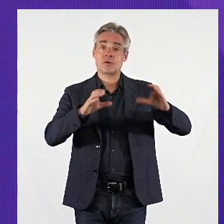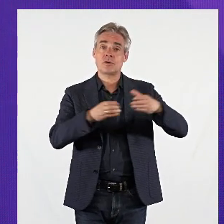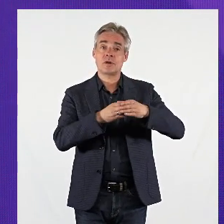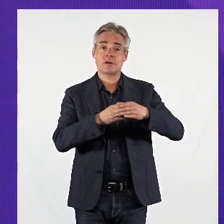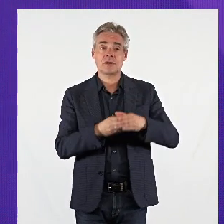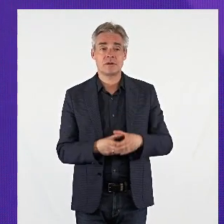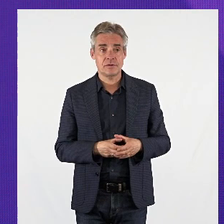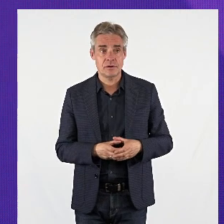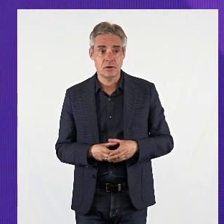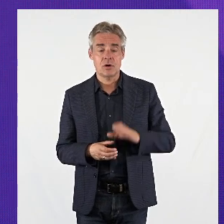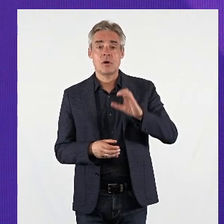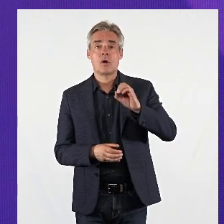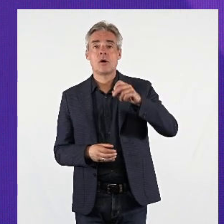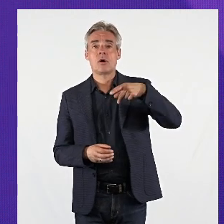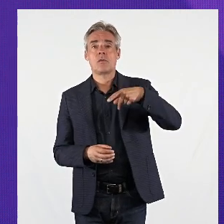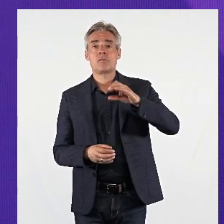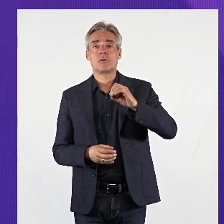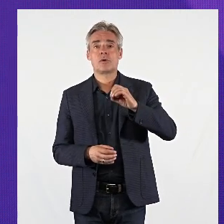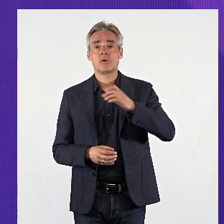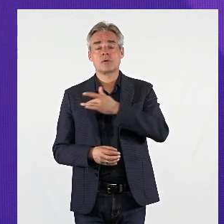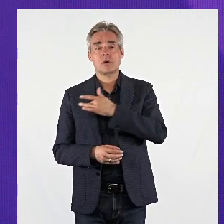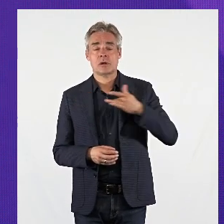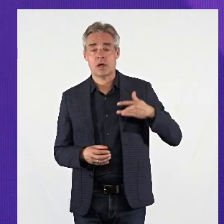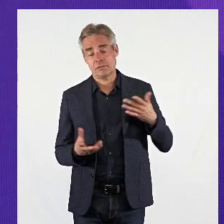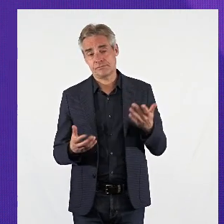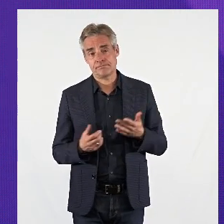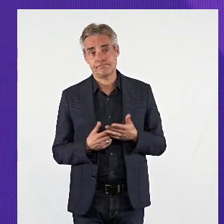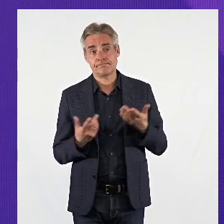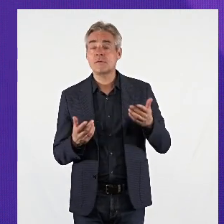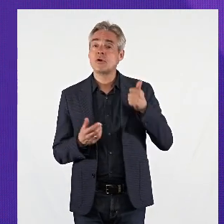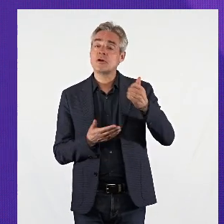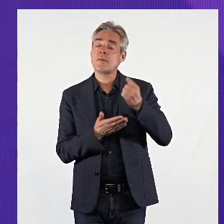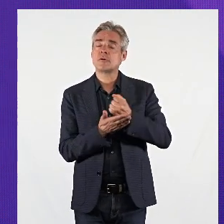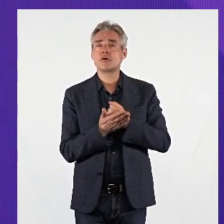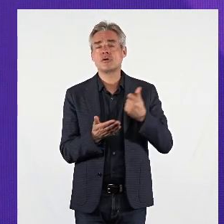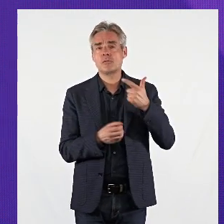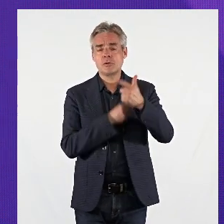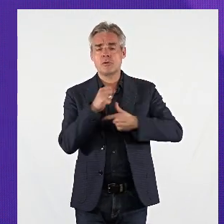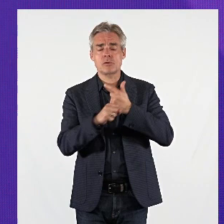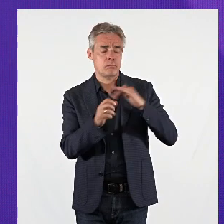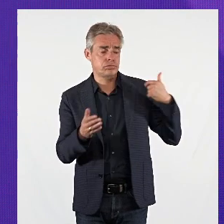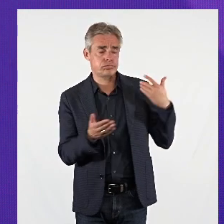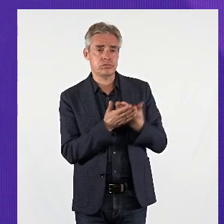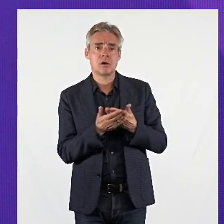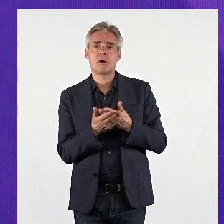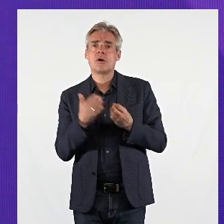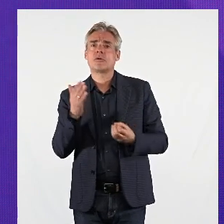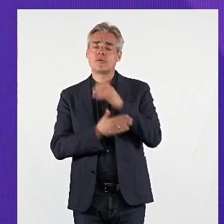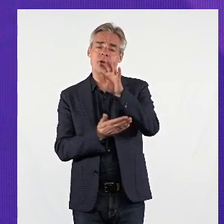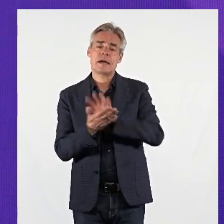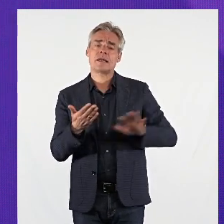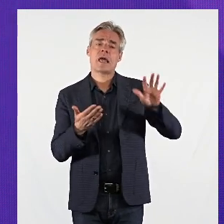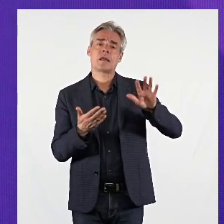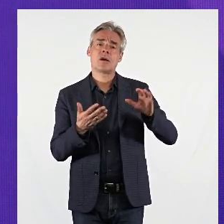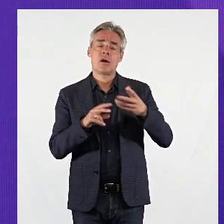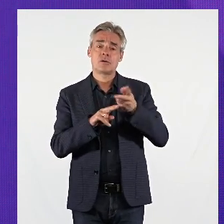l'OPCO Santé, hein, l'opérateur de compétences, a testé depuis 2 ans en Nouvelle-Aquitaine un outillage complet pour